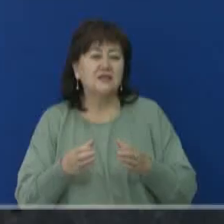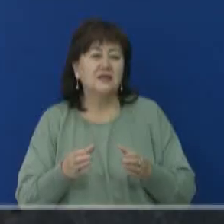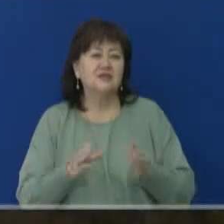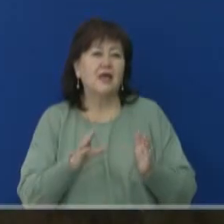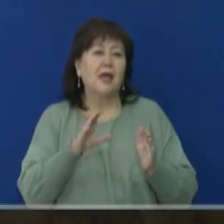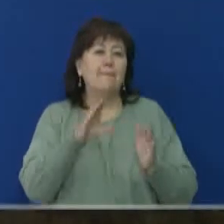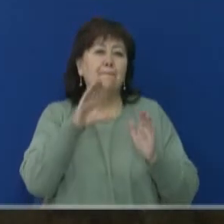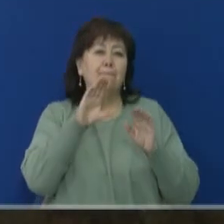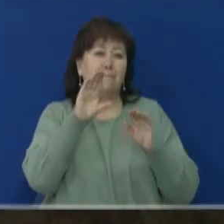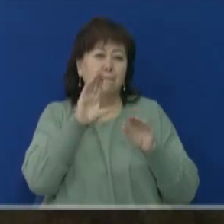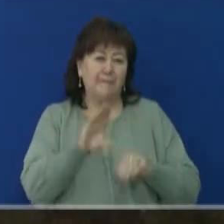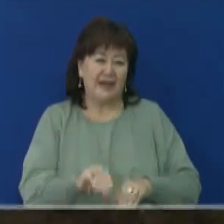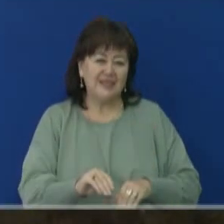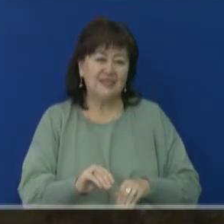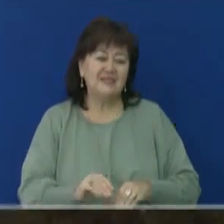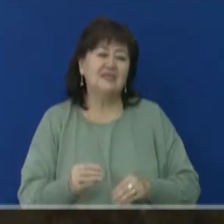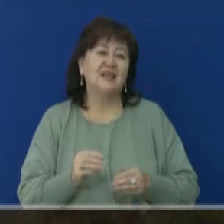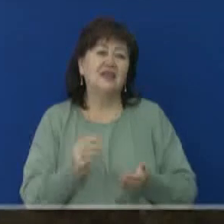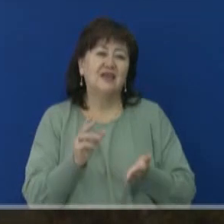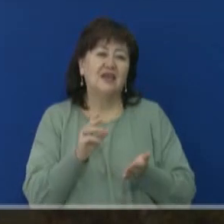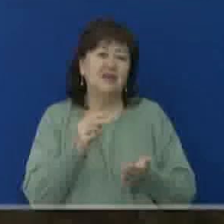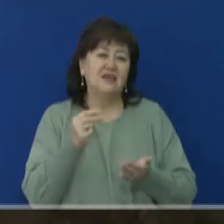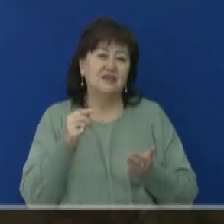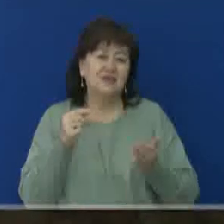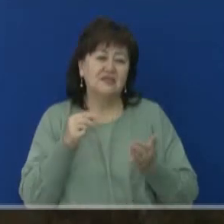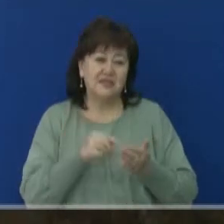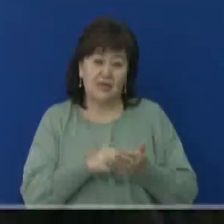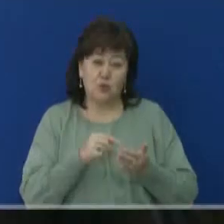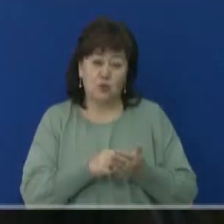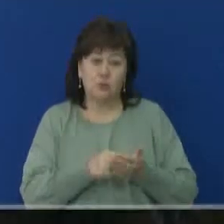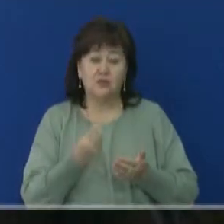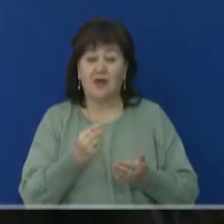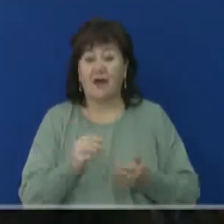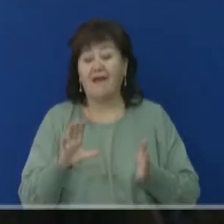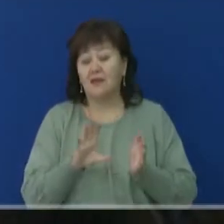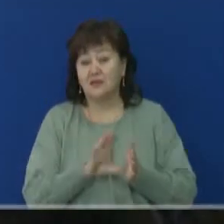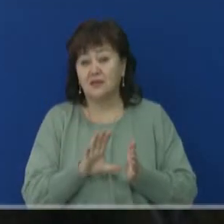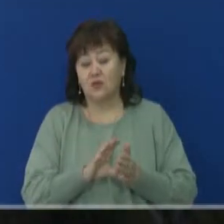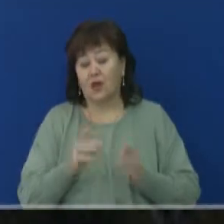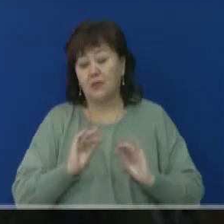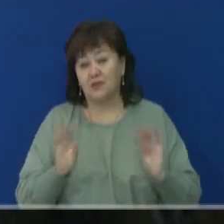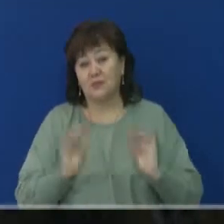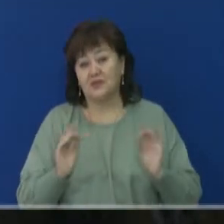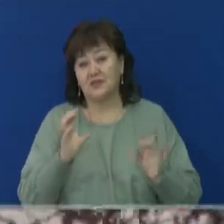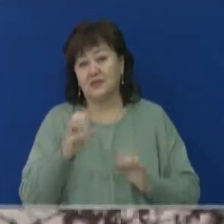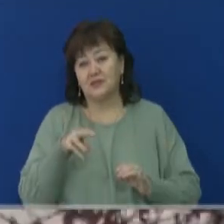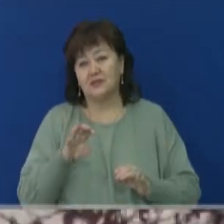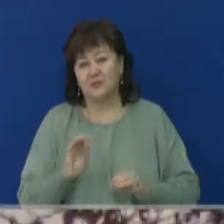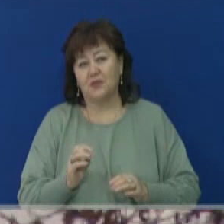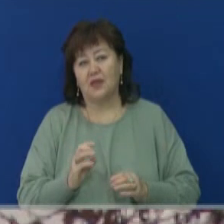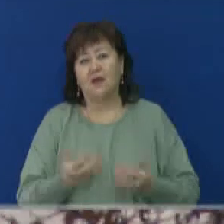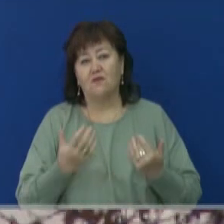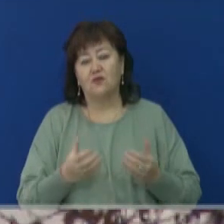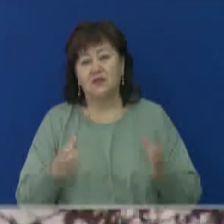ұлттық экономика министрлігі табиғи монополияларды реттеу комитетінің баспасөз қызметі мәлімдеді деп хабарлайды Қазақпарат. Табиғи